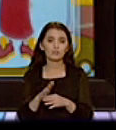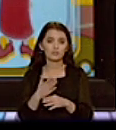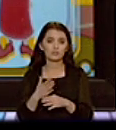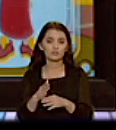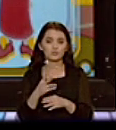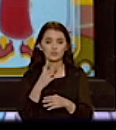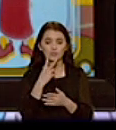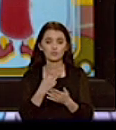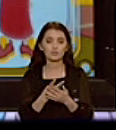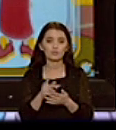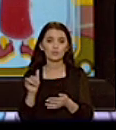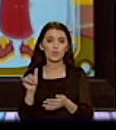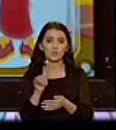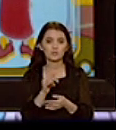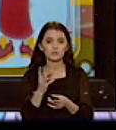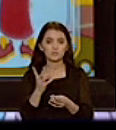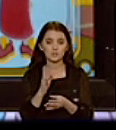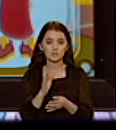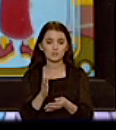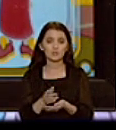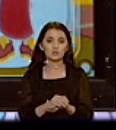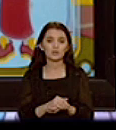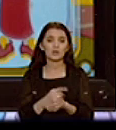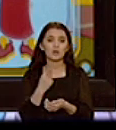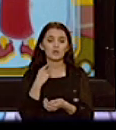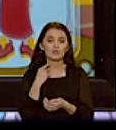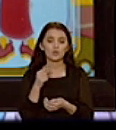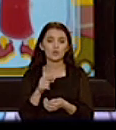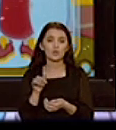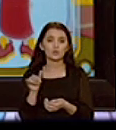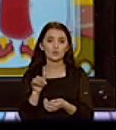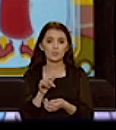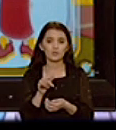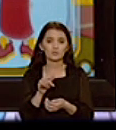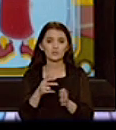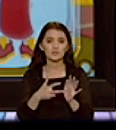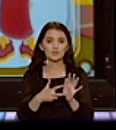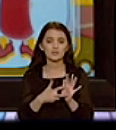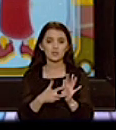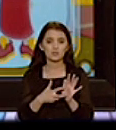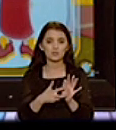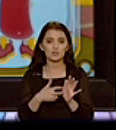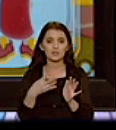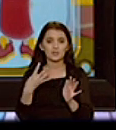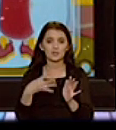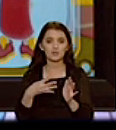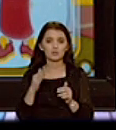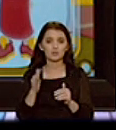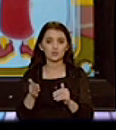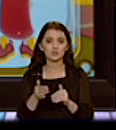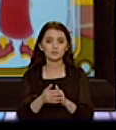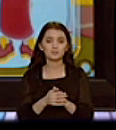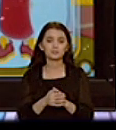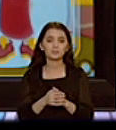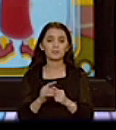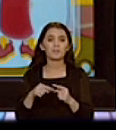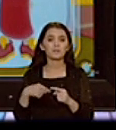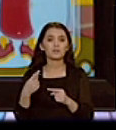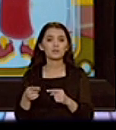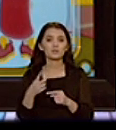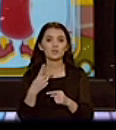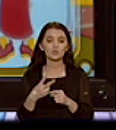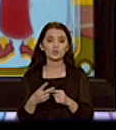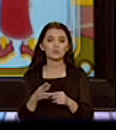bo'luvchiga ko'paytirishimiz kerak. Ushbu sonlar ko'paytmasi esa 840 ga teng. Keyingisida